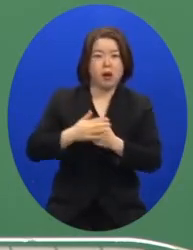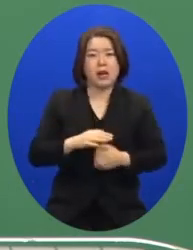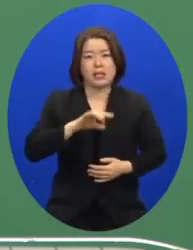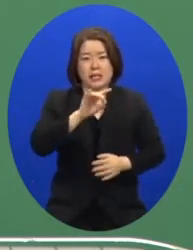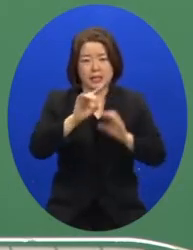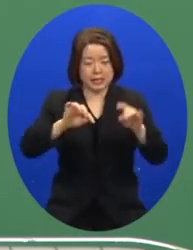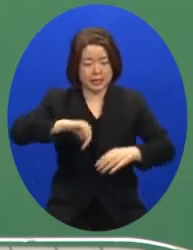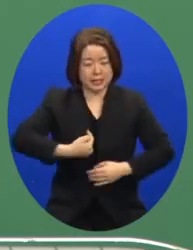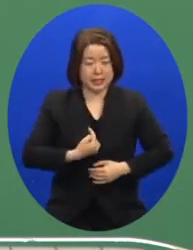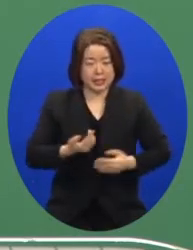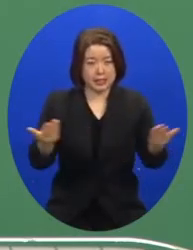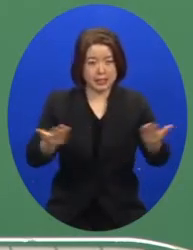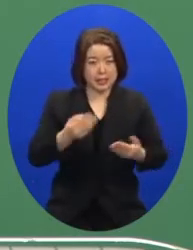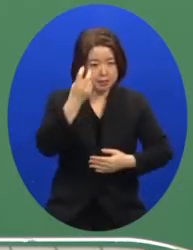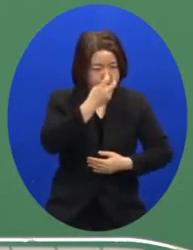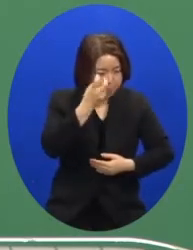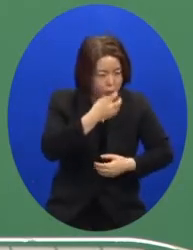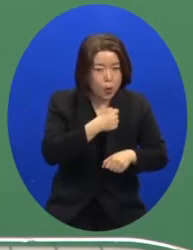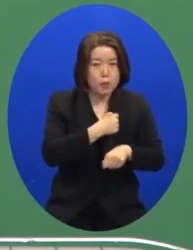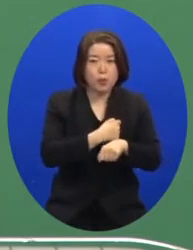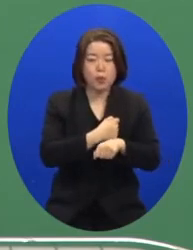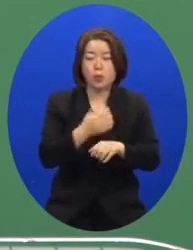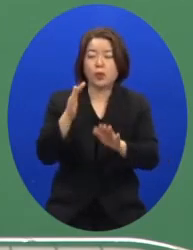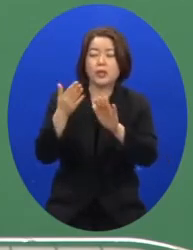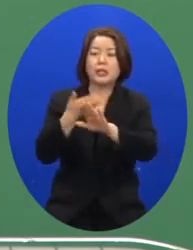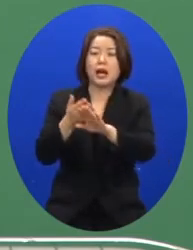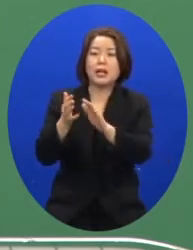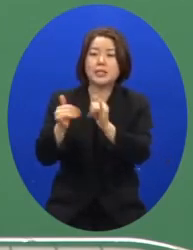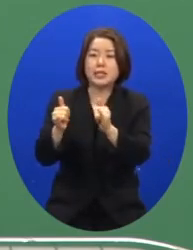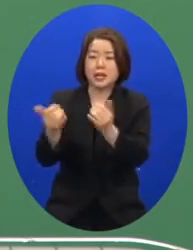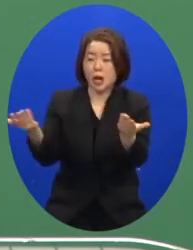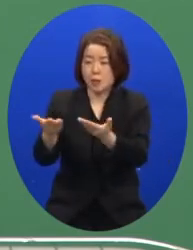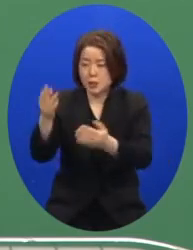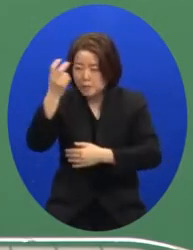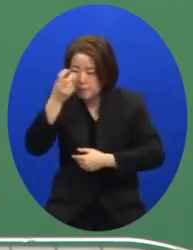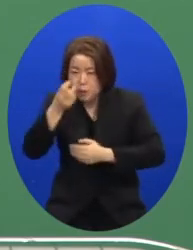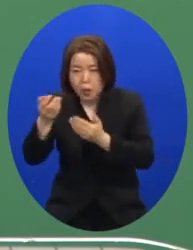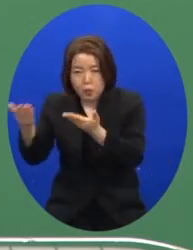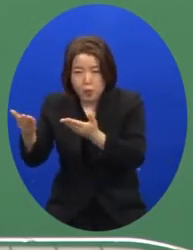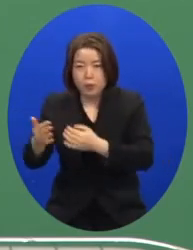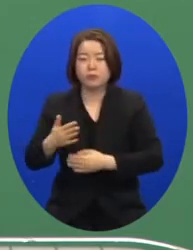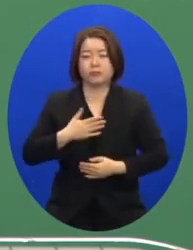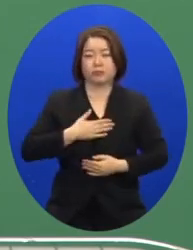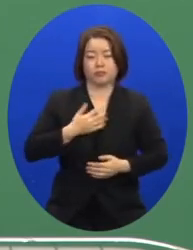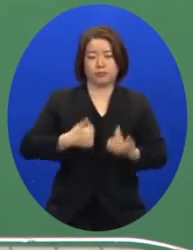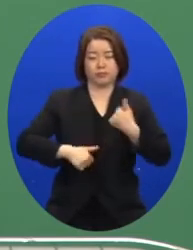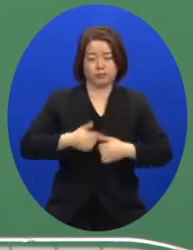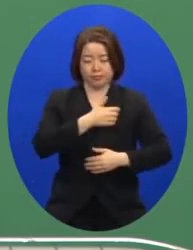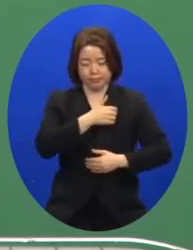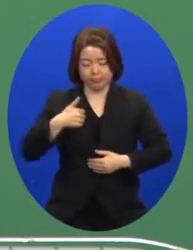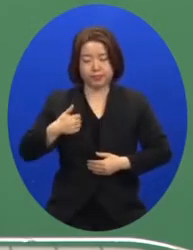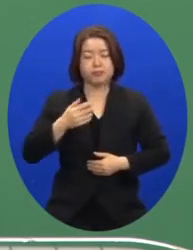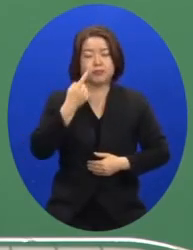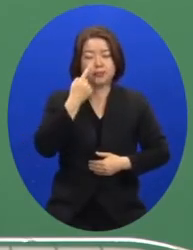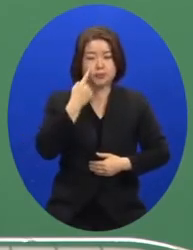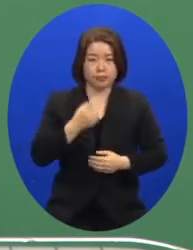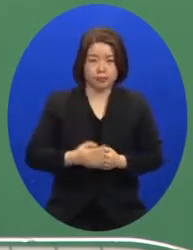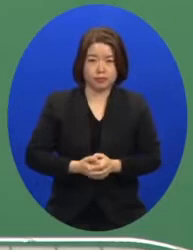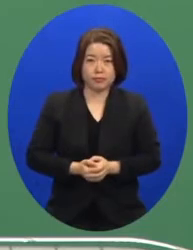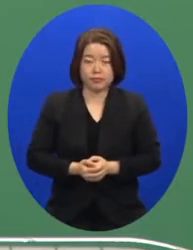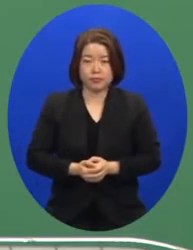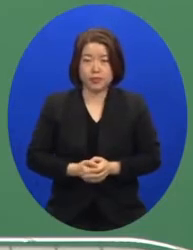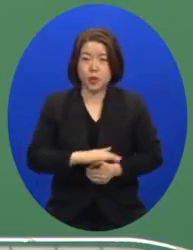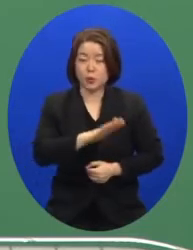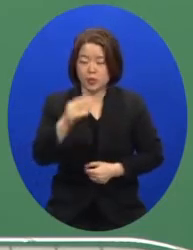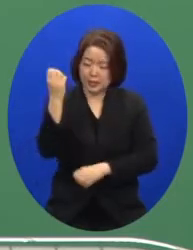또한 각각 다른 사람들의 일을 돌보아 와 나의 기쁨을 충만하게 하라 우리가 근본적으로 아주